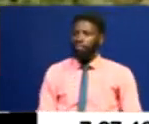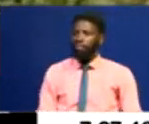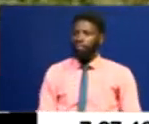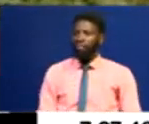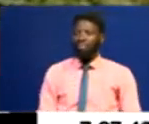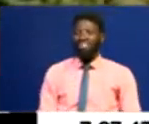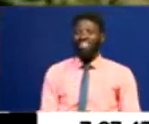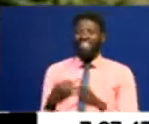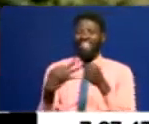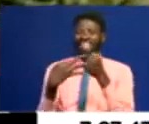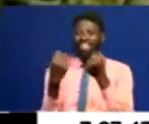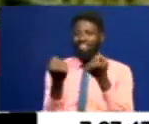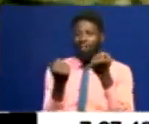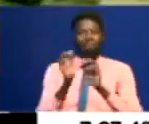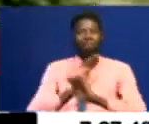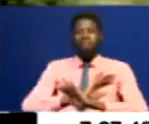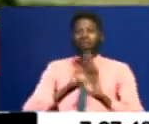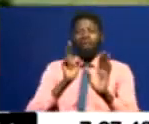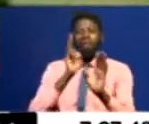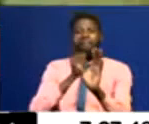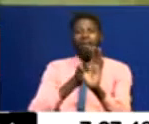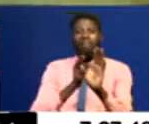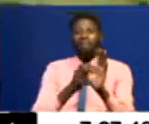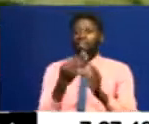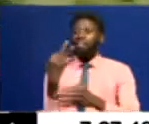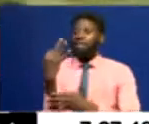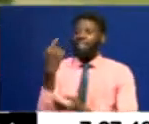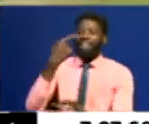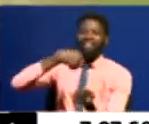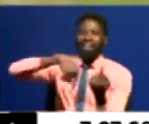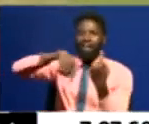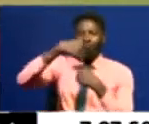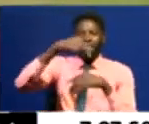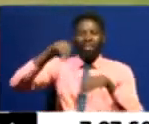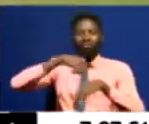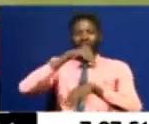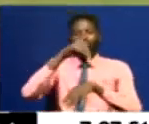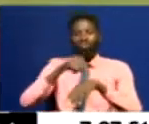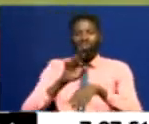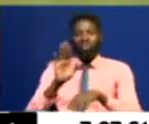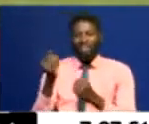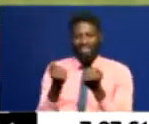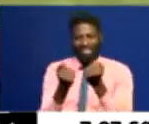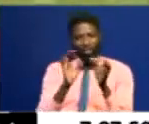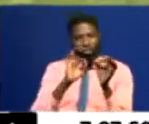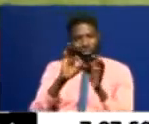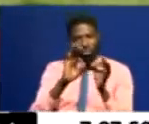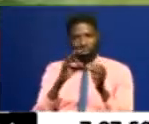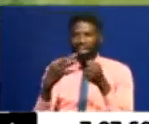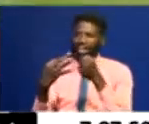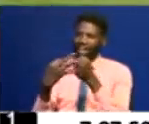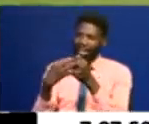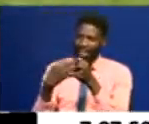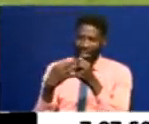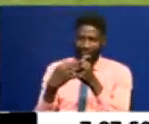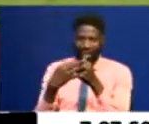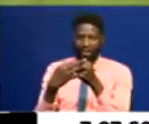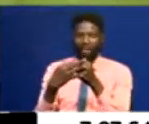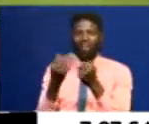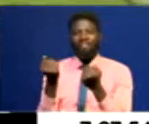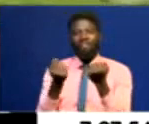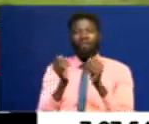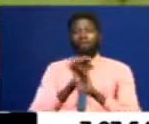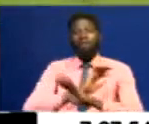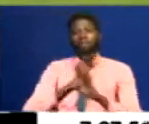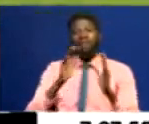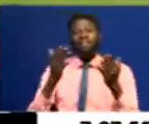Magari manane pekee yaliyoshiriki raundi hiyo ya tatu ya mashindano ya kitaifa ya mbio za magari, huku magari manne pekee yakikamilisha mashindano hayo. Raundi